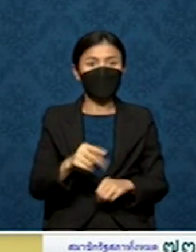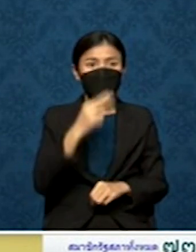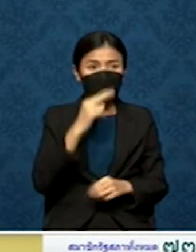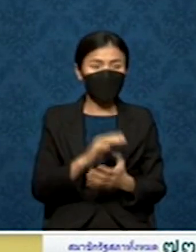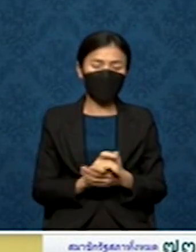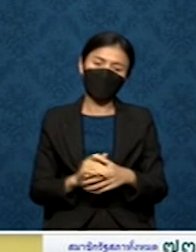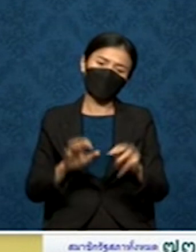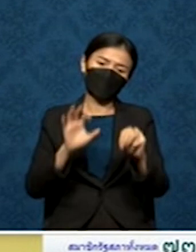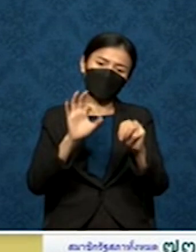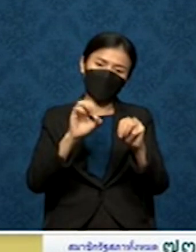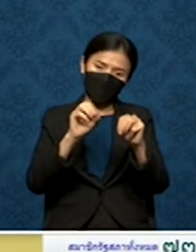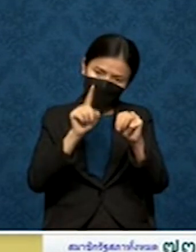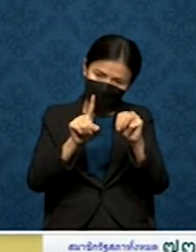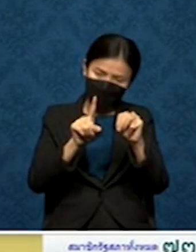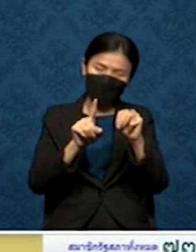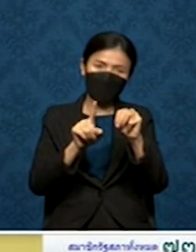91